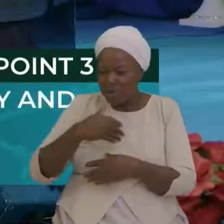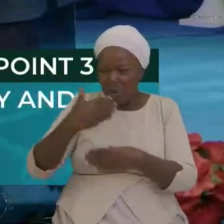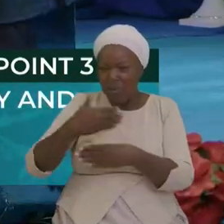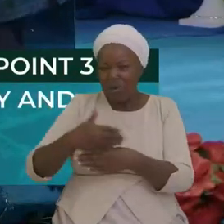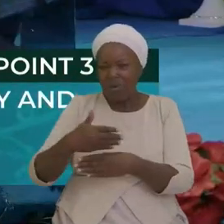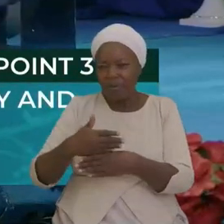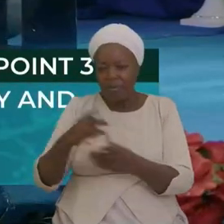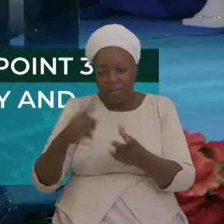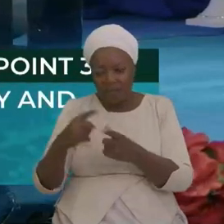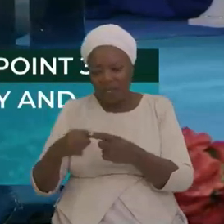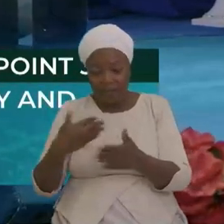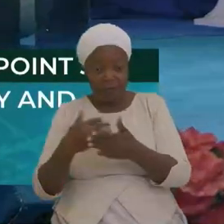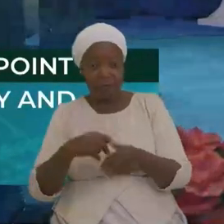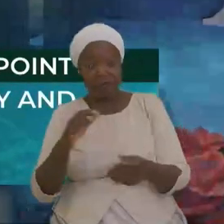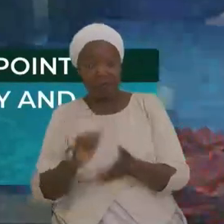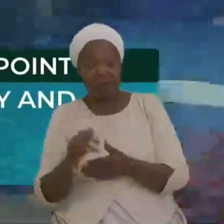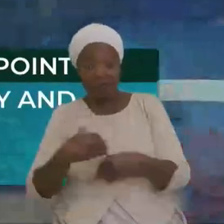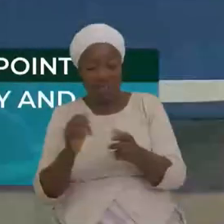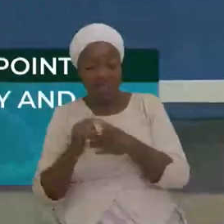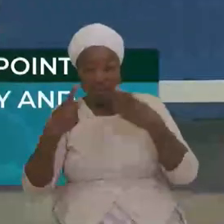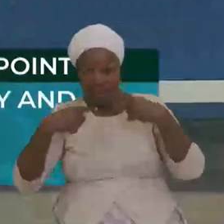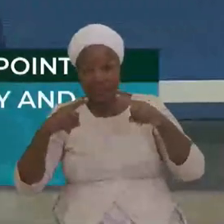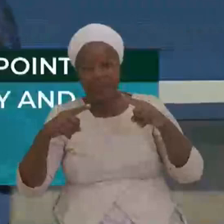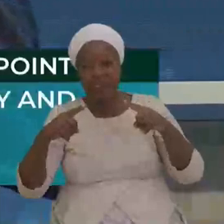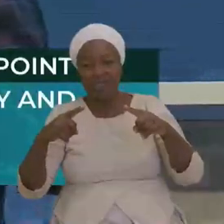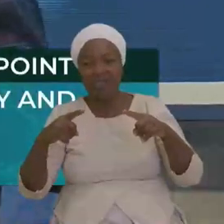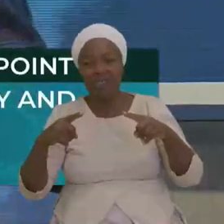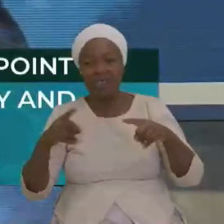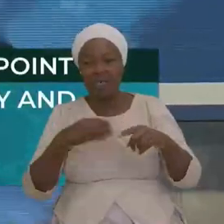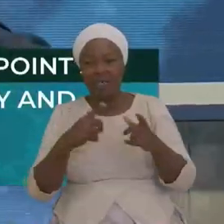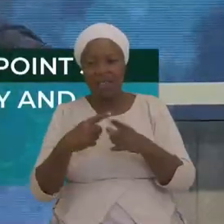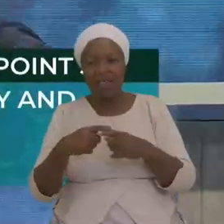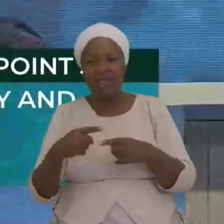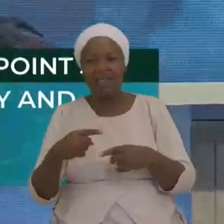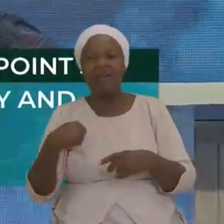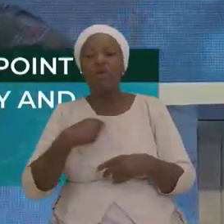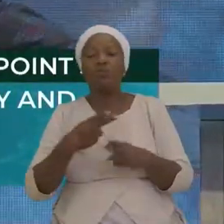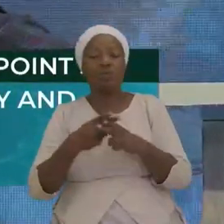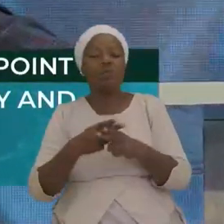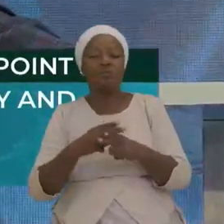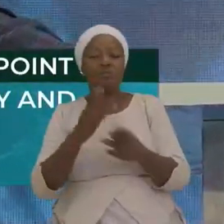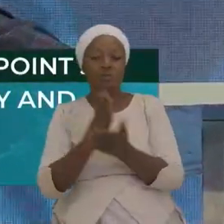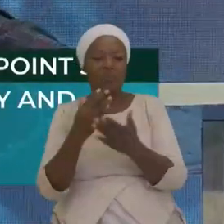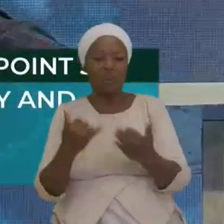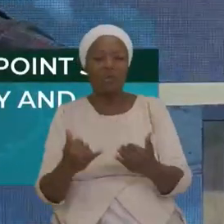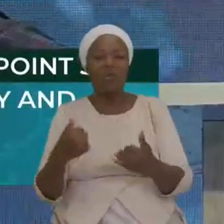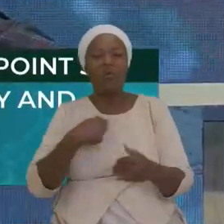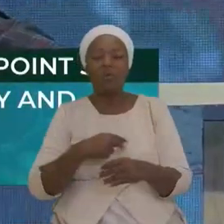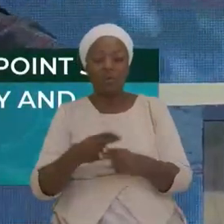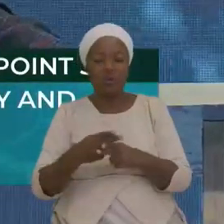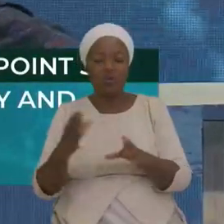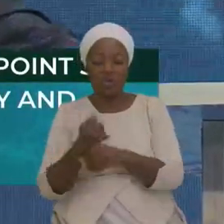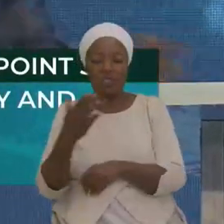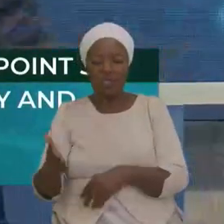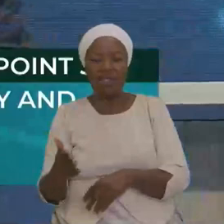les fenêtres. Et même avant qu'ils ne fassent l'annonce, je dis, nous allons bientôt atterrir. Nous allons